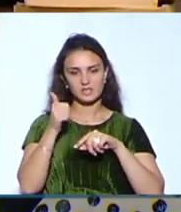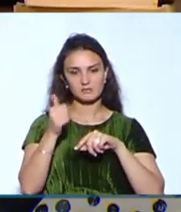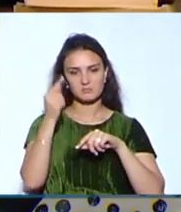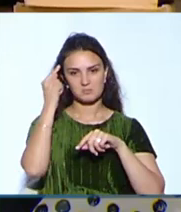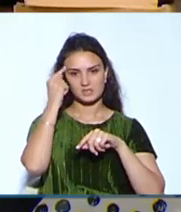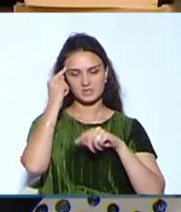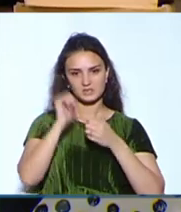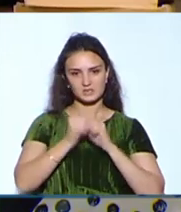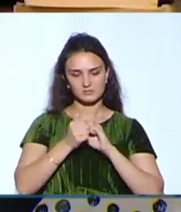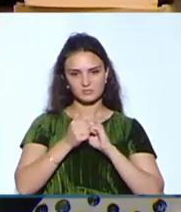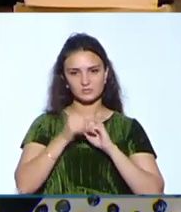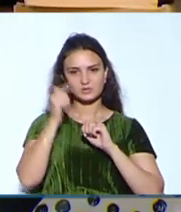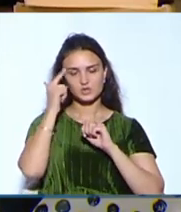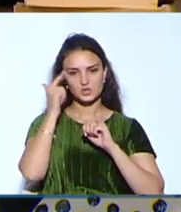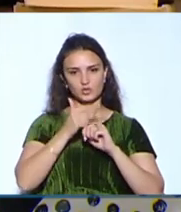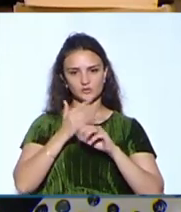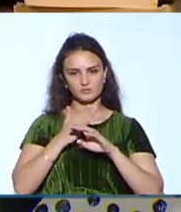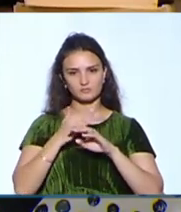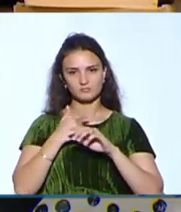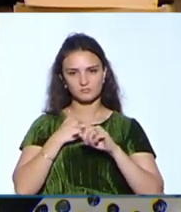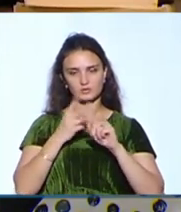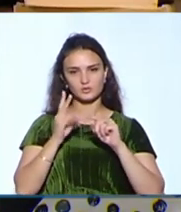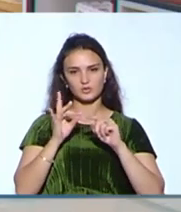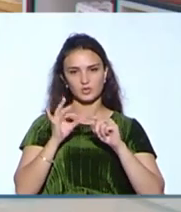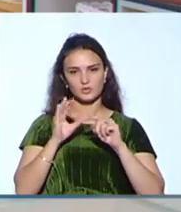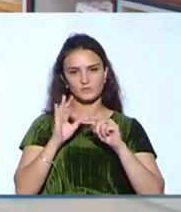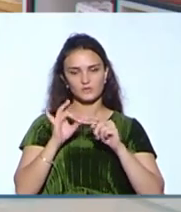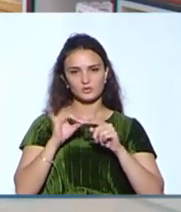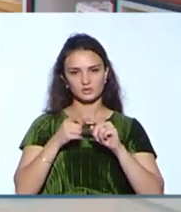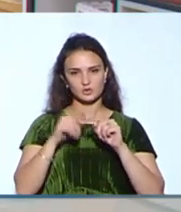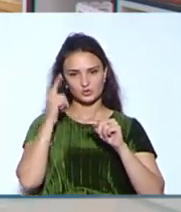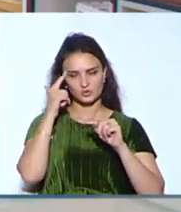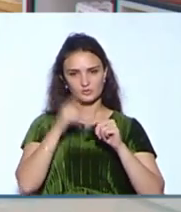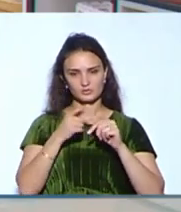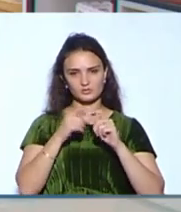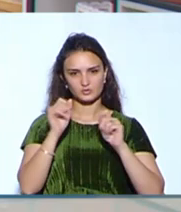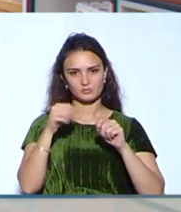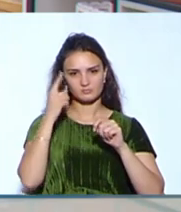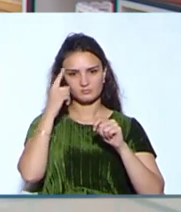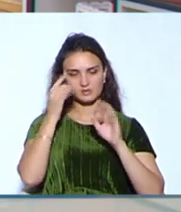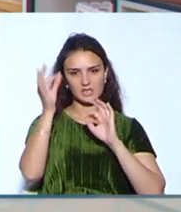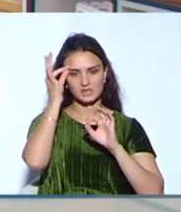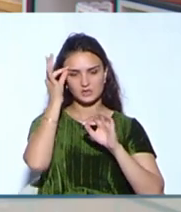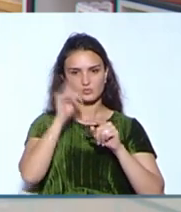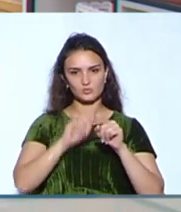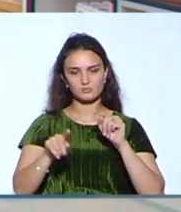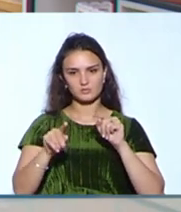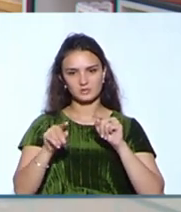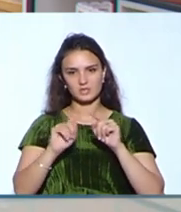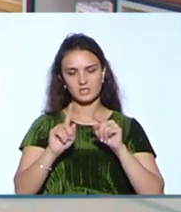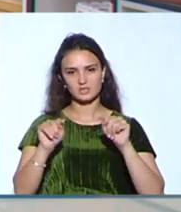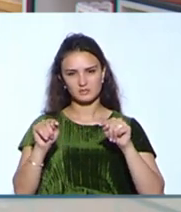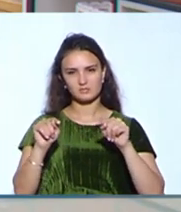მეხსიერება, ზოგს აქვს ენციკლოპედიური ცოდნა, რომელსაც მე კროსვორდულ ცოდნას ვეძახი. სხარტად შეუძლია გაიხსენოს